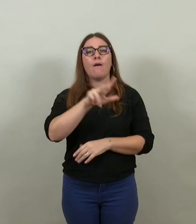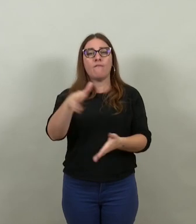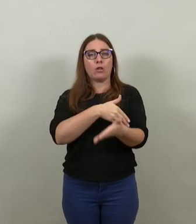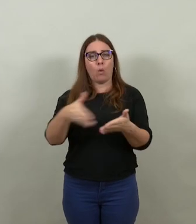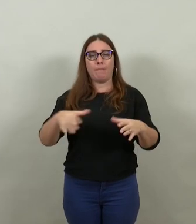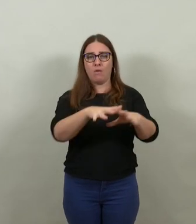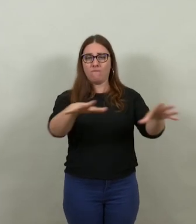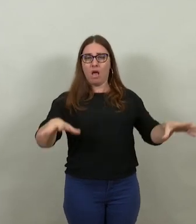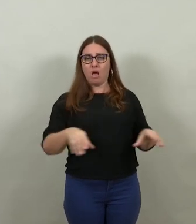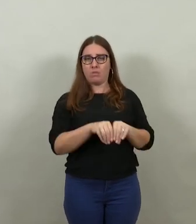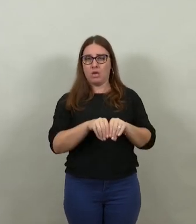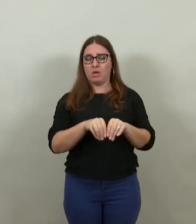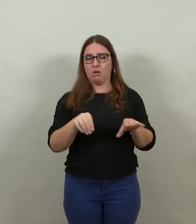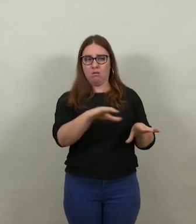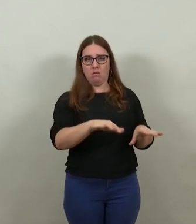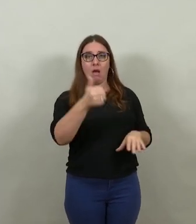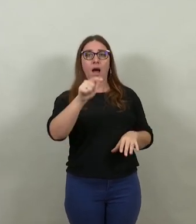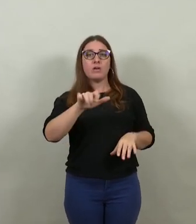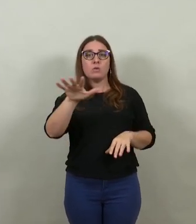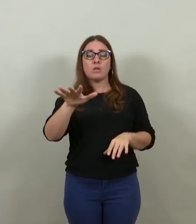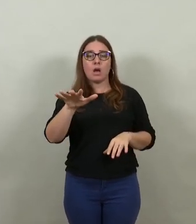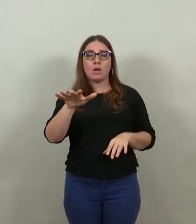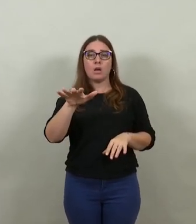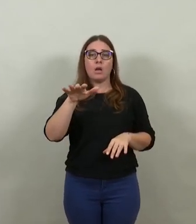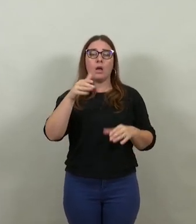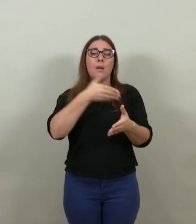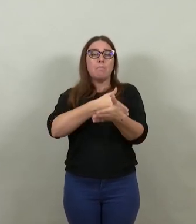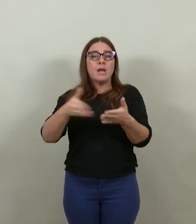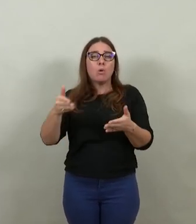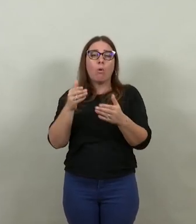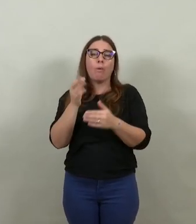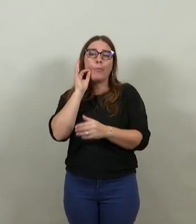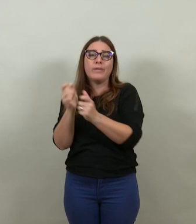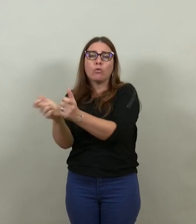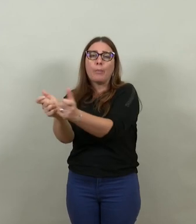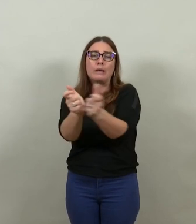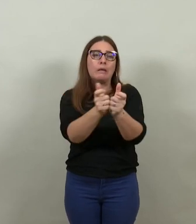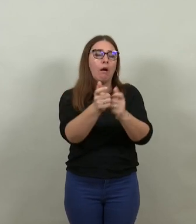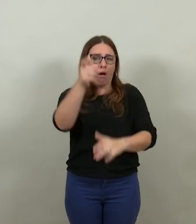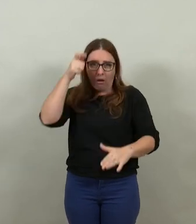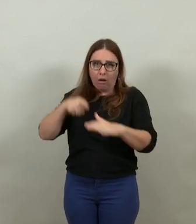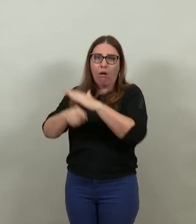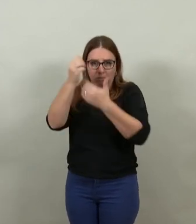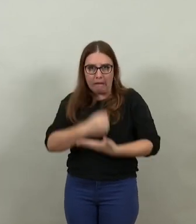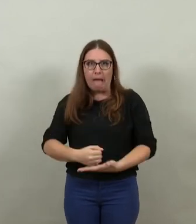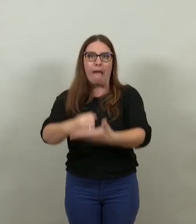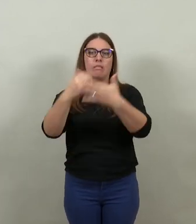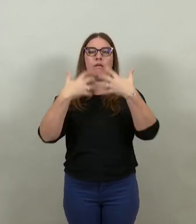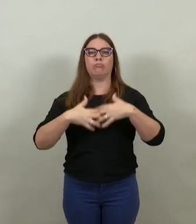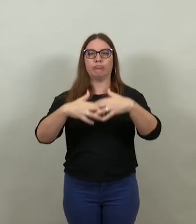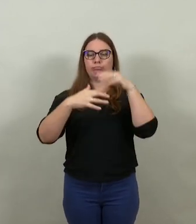ménages et 1,5 million de petites entreprises ont été aidé par ce dispositif